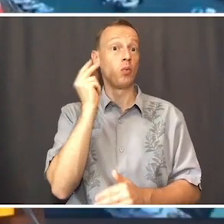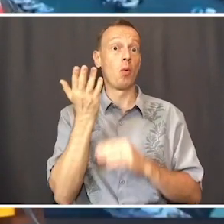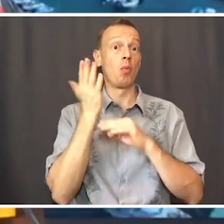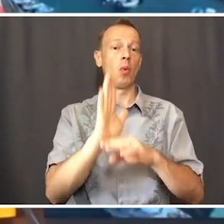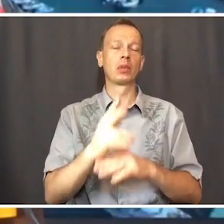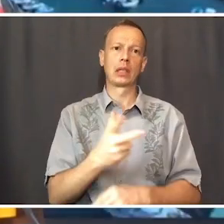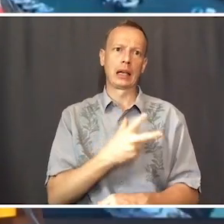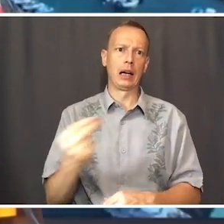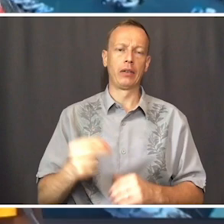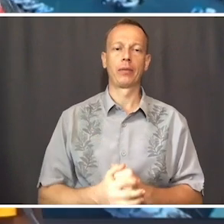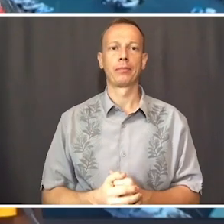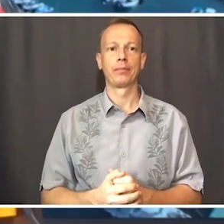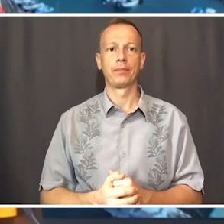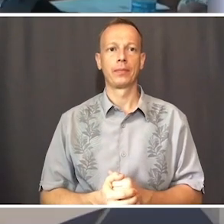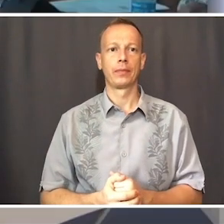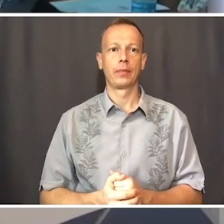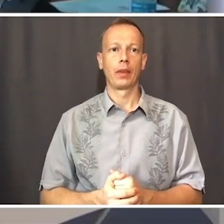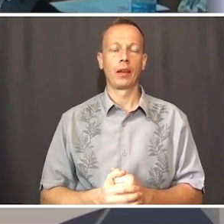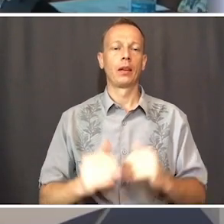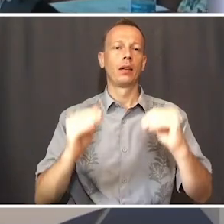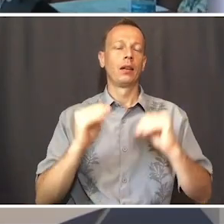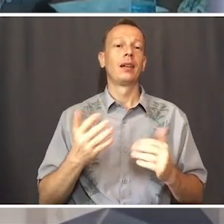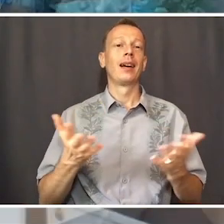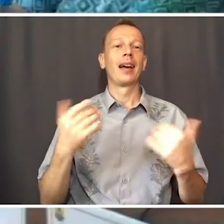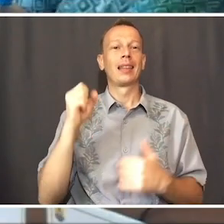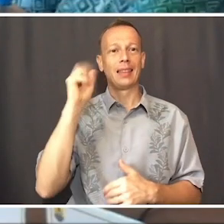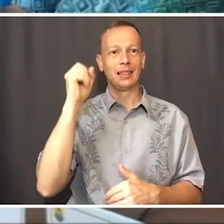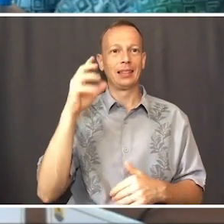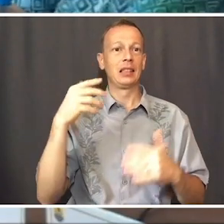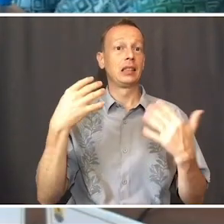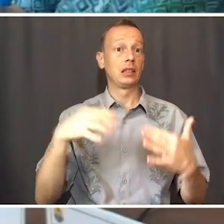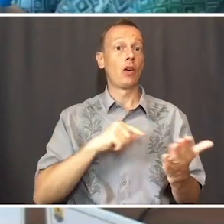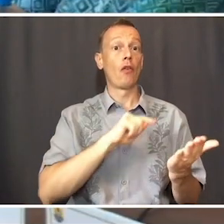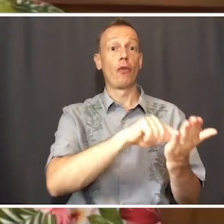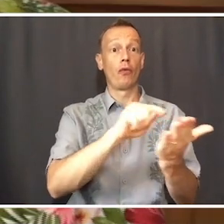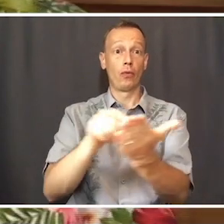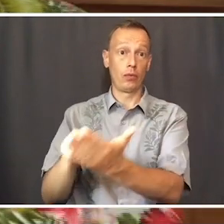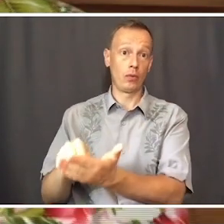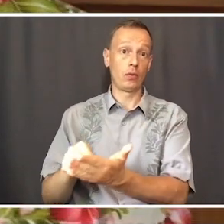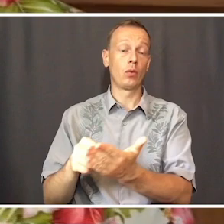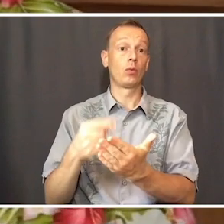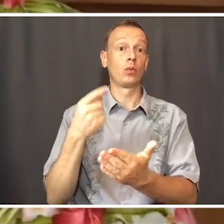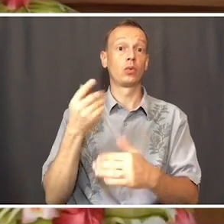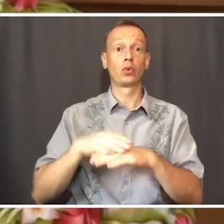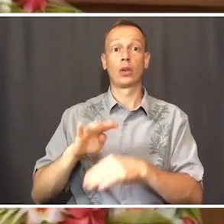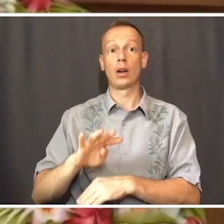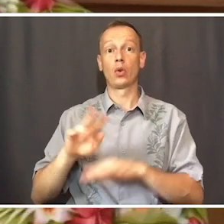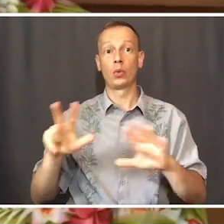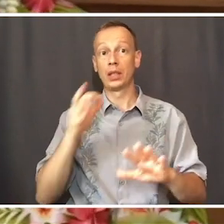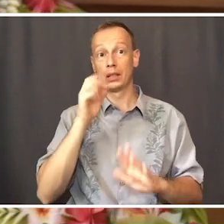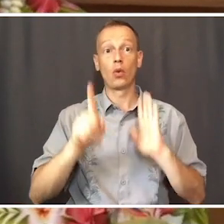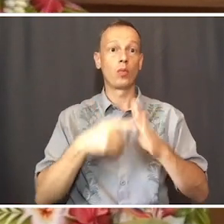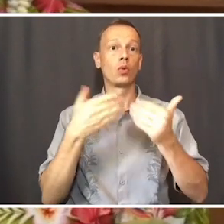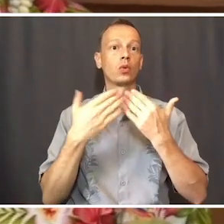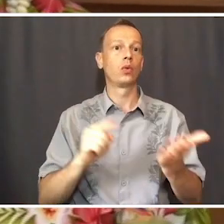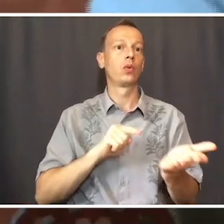Air Tahiti, qui assure 19 destinations sur 48 actuellement, annonce la réouverture de la destination vers Moorea à partir du